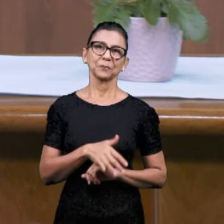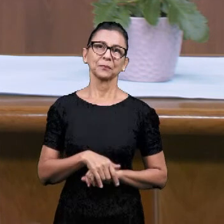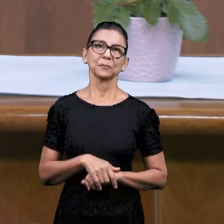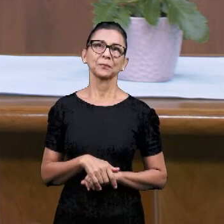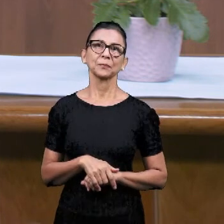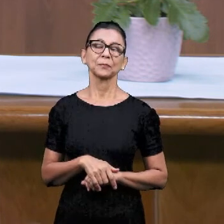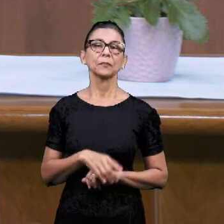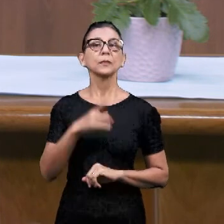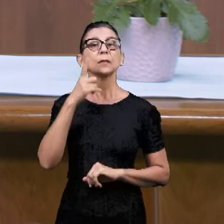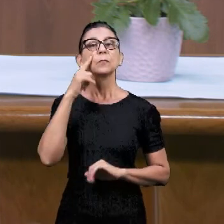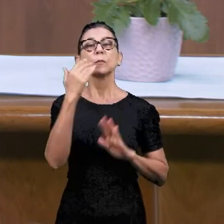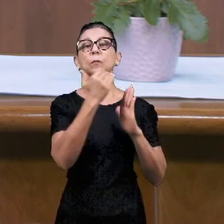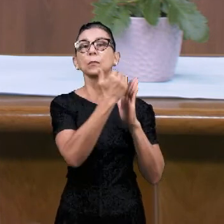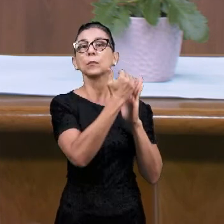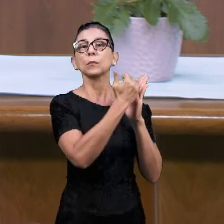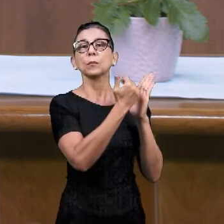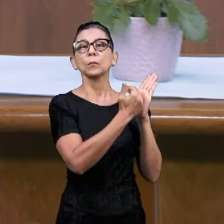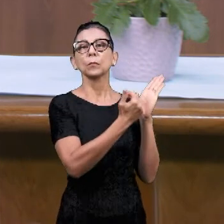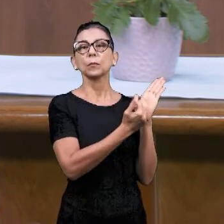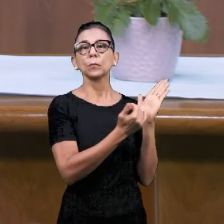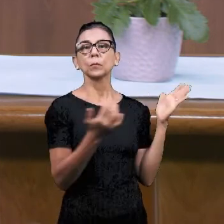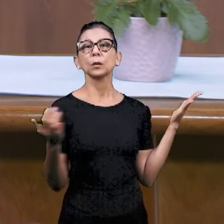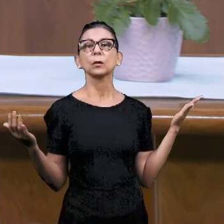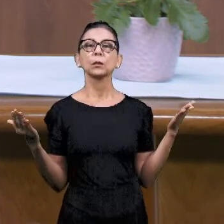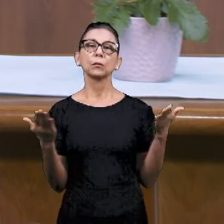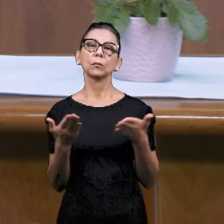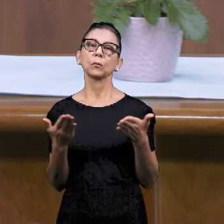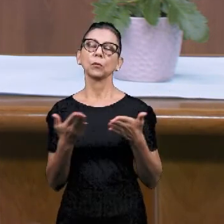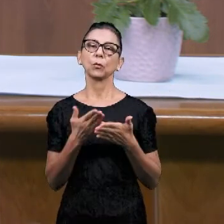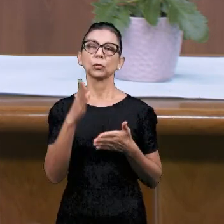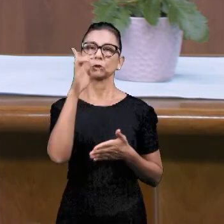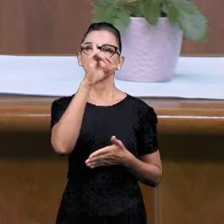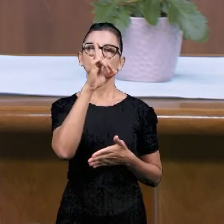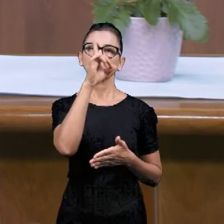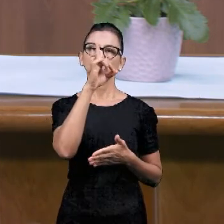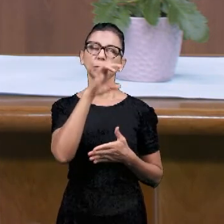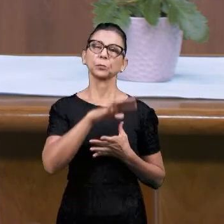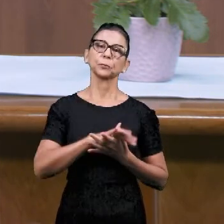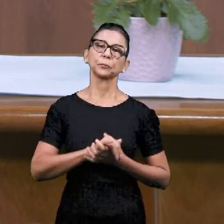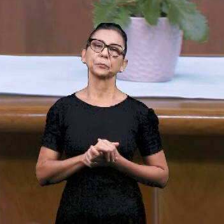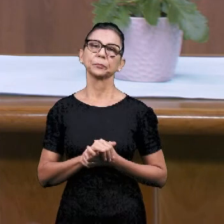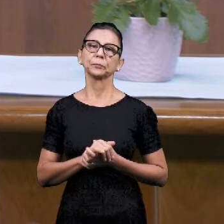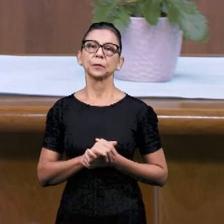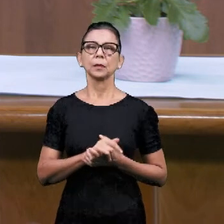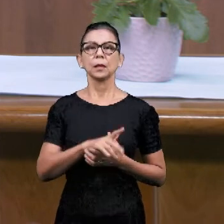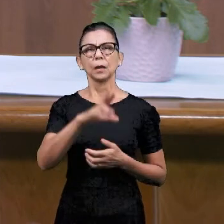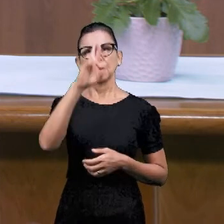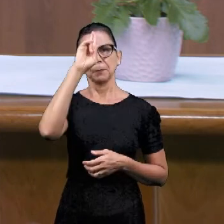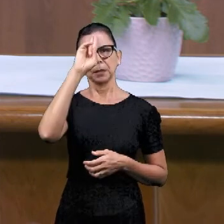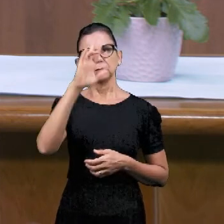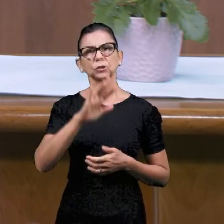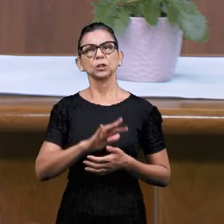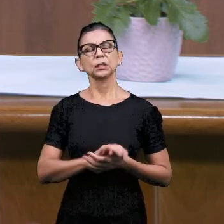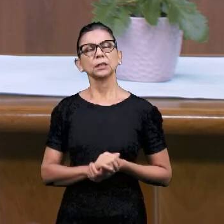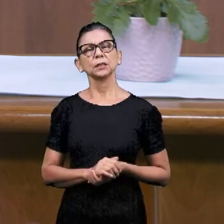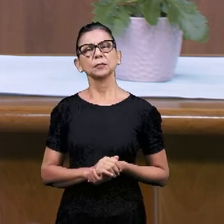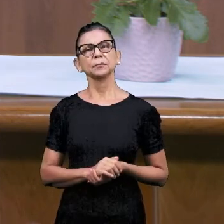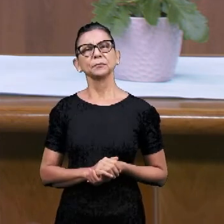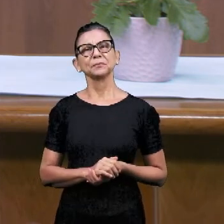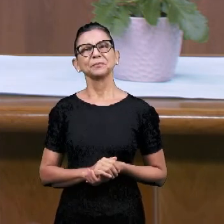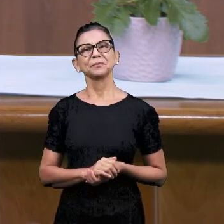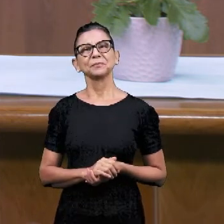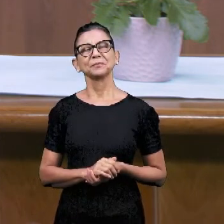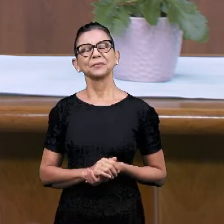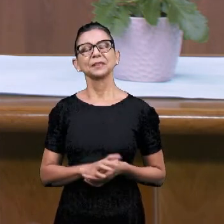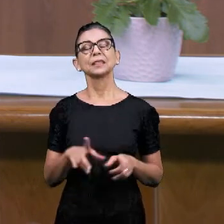à la programmation pour aujourd'hui. Les transmissions d'aujourd'hui, à midi, la transmission spéciale avec la